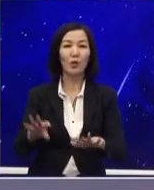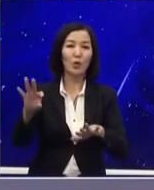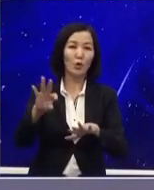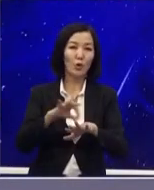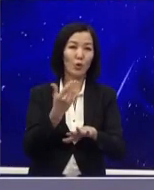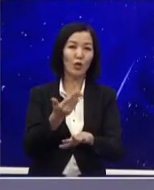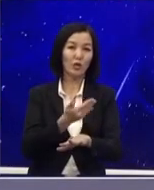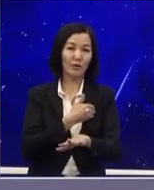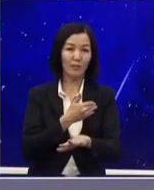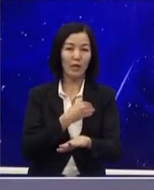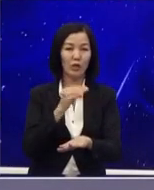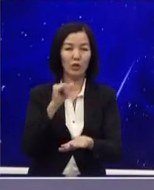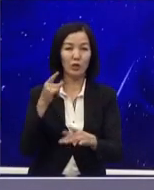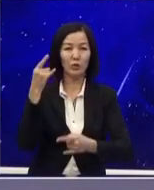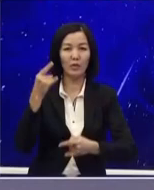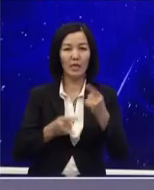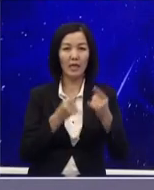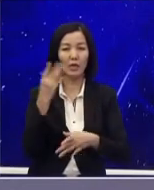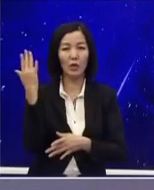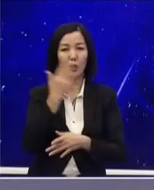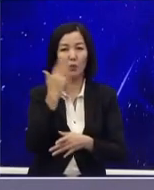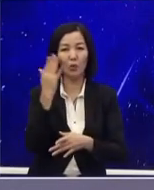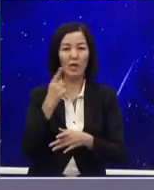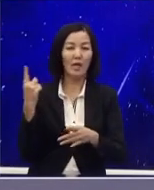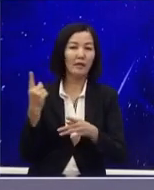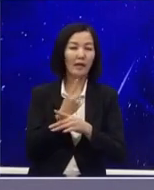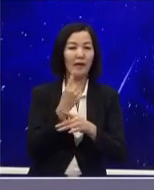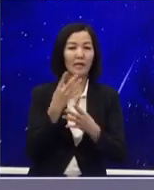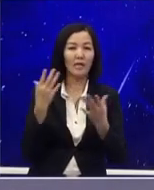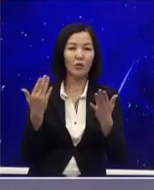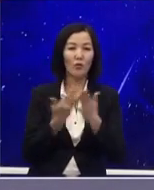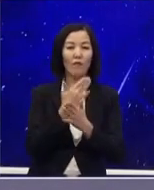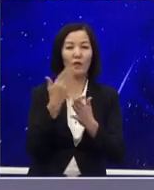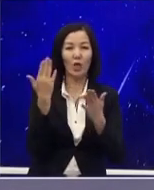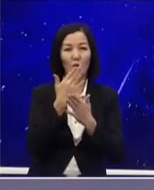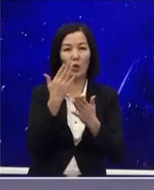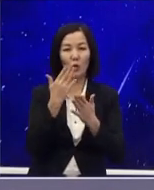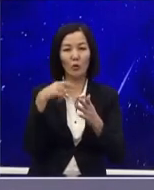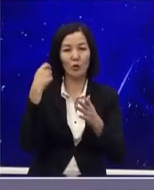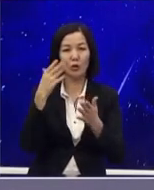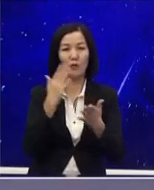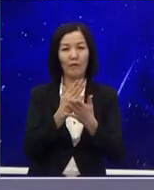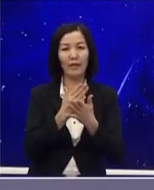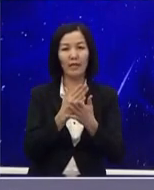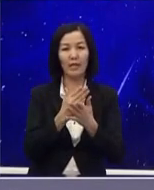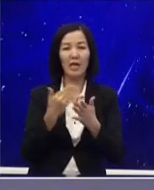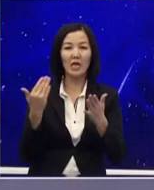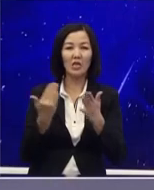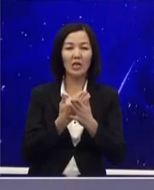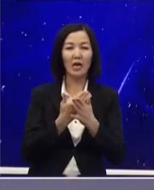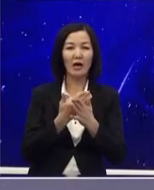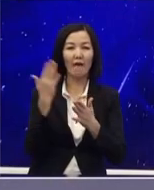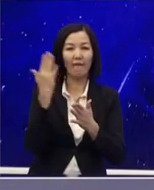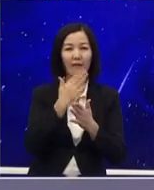Күйеуге шыққым келеді. Жетісу телеарнасының кино қоржыны тағы бір туындымен толықпақ. Жұма күні арна түсірген су жаңа